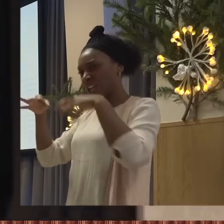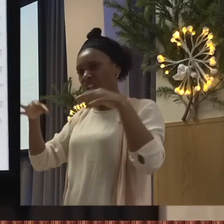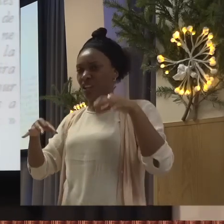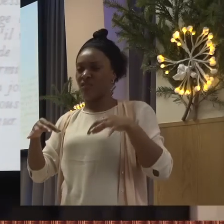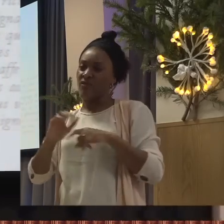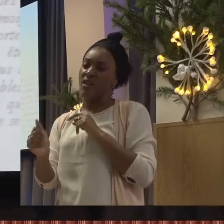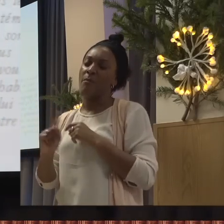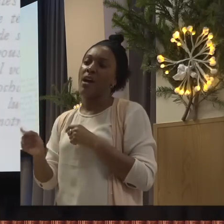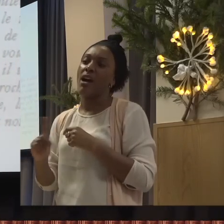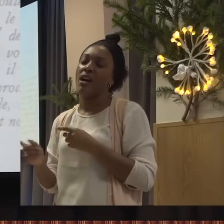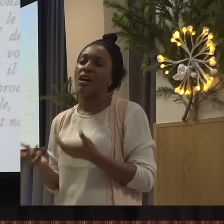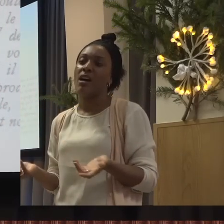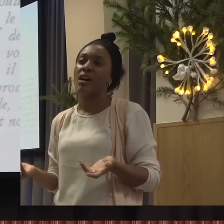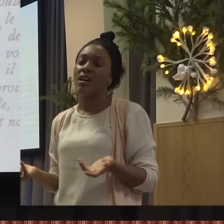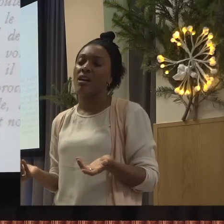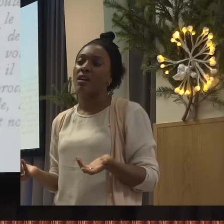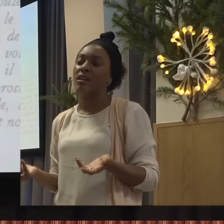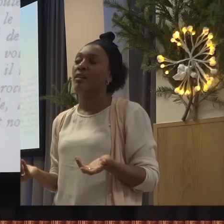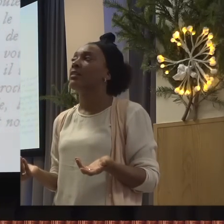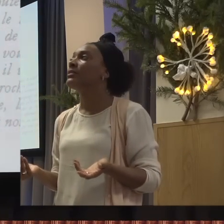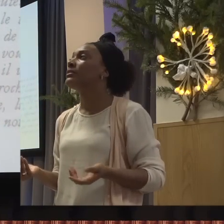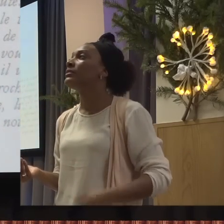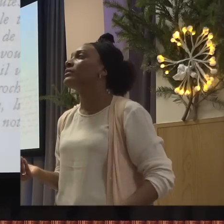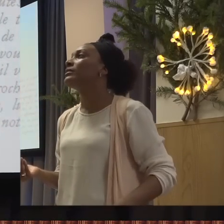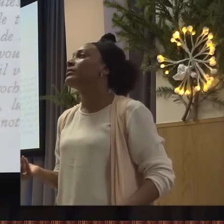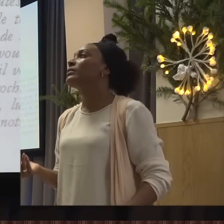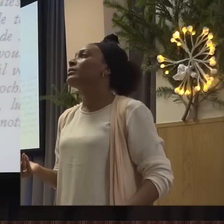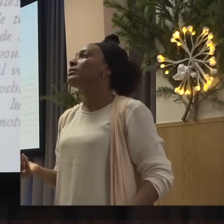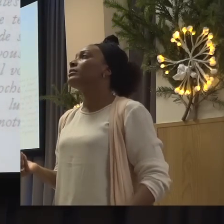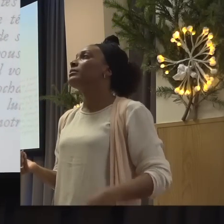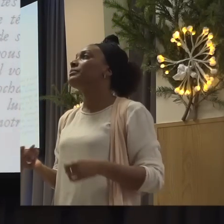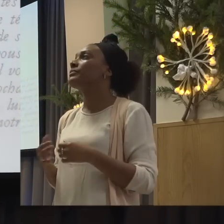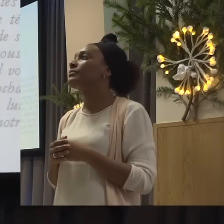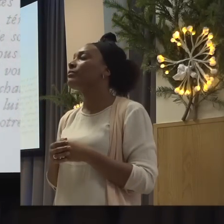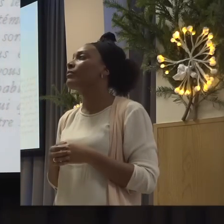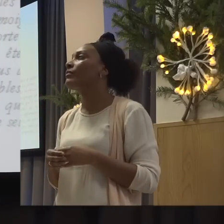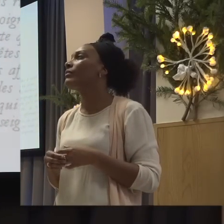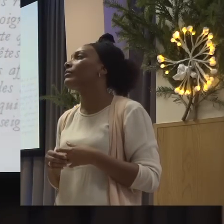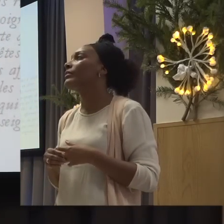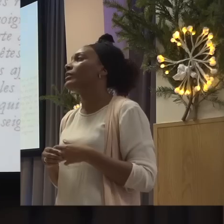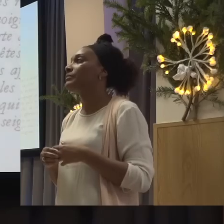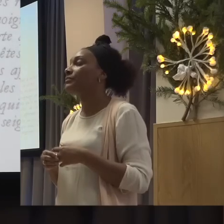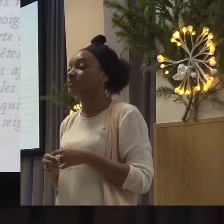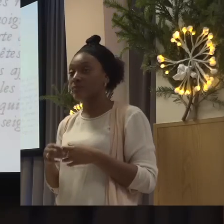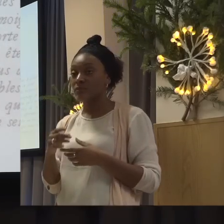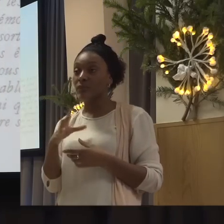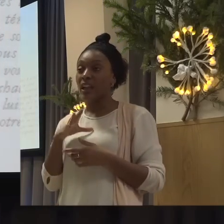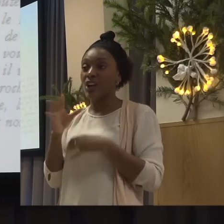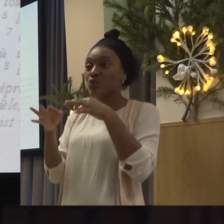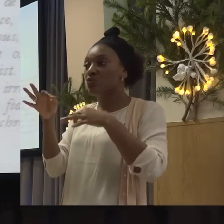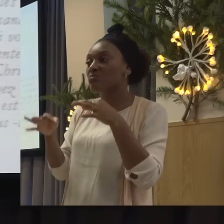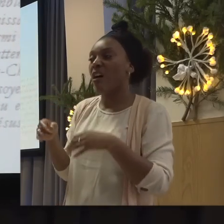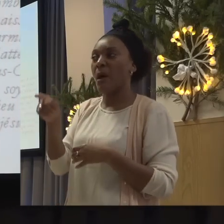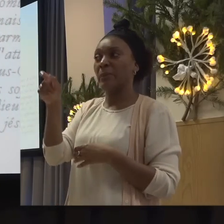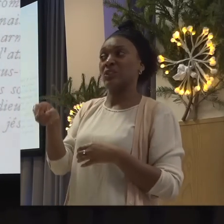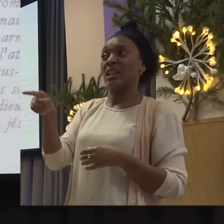sachons voir que lui, quand on lui parle, il y a des moments où il passe au quart de tour. Donc, on va essayer